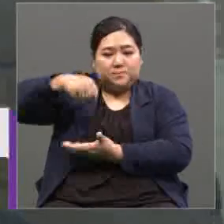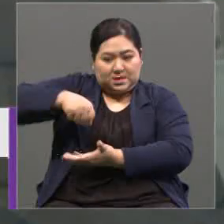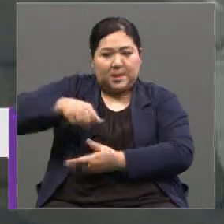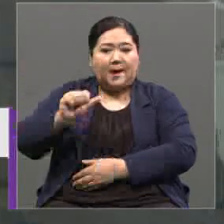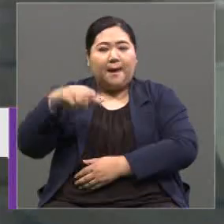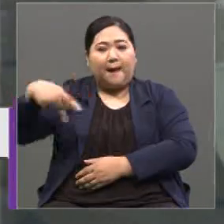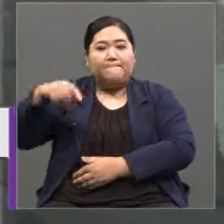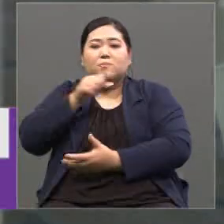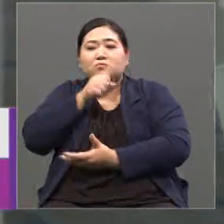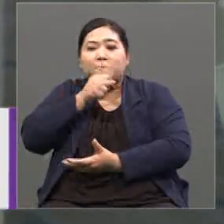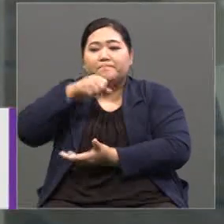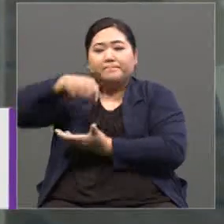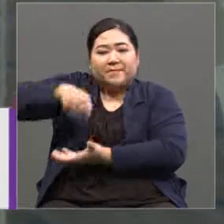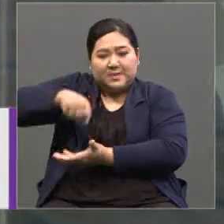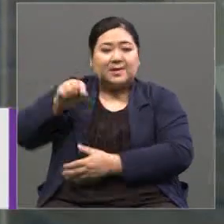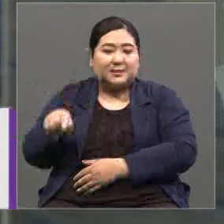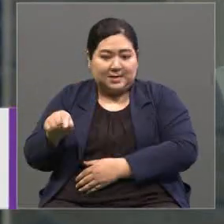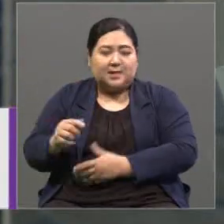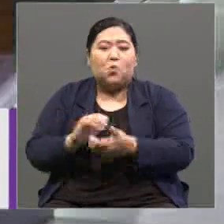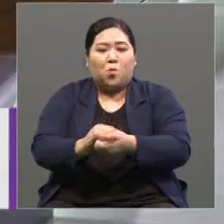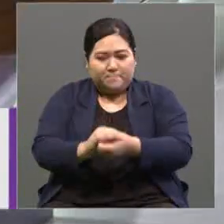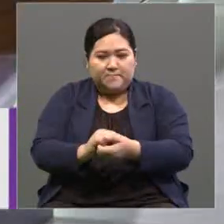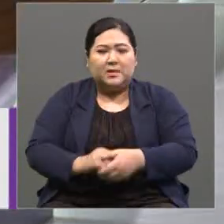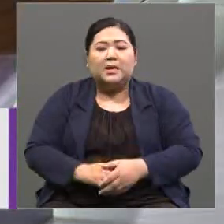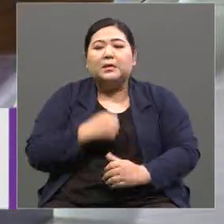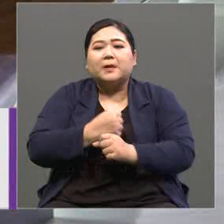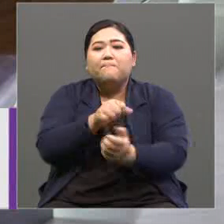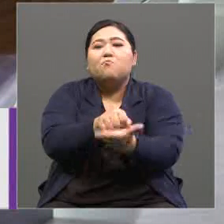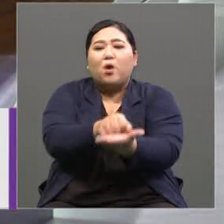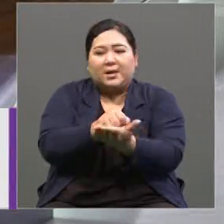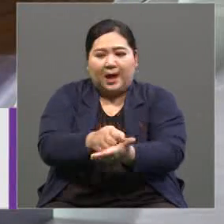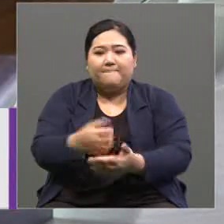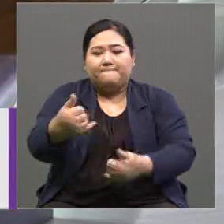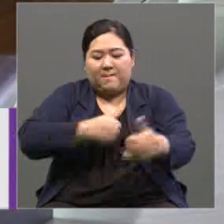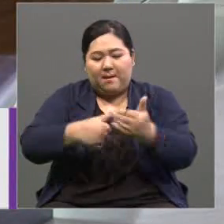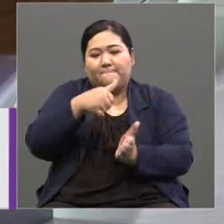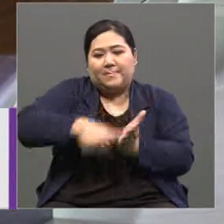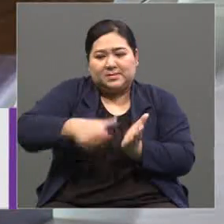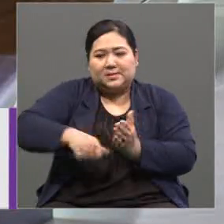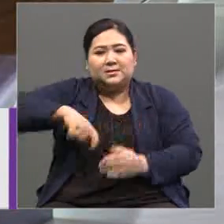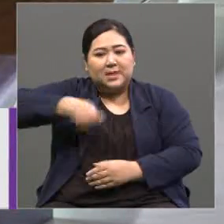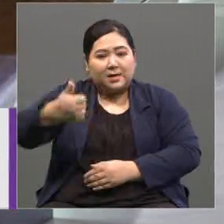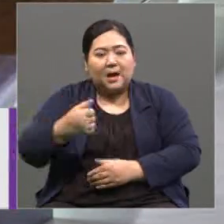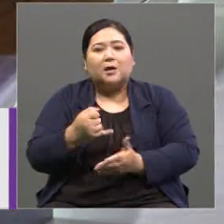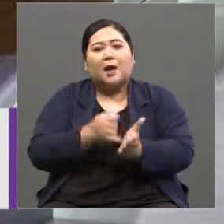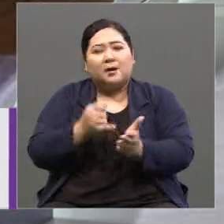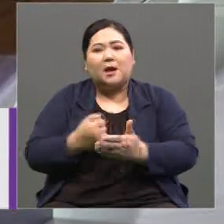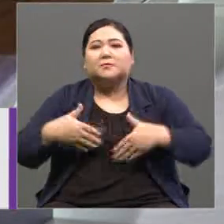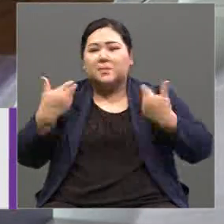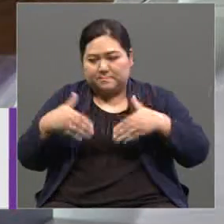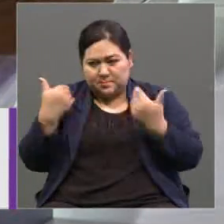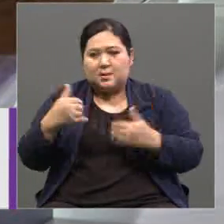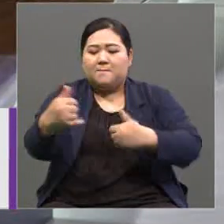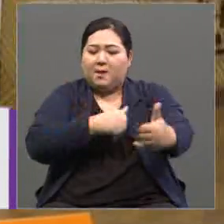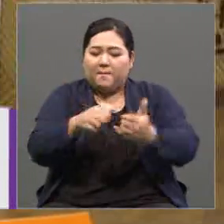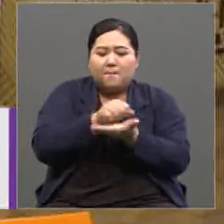คชันช้อปปี้และช้อปปี้เพย์เป็นอีกหนึ่งหน่วยบริการรับชำระภาษีเพื่ออำนวยความสะดวกและเพิ่มศักยภาพในการ